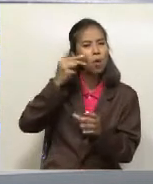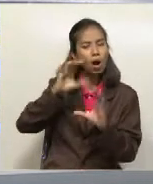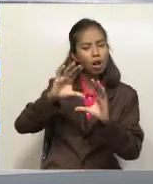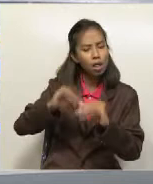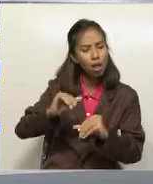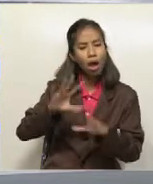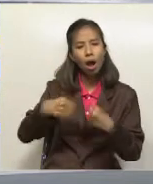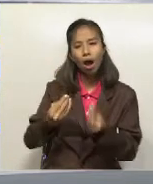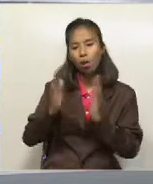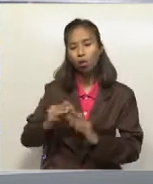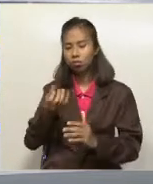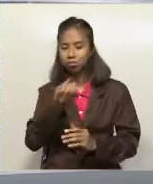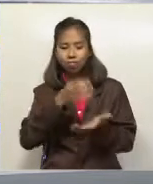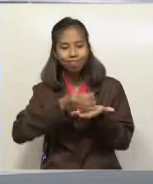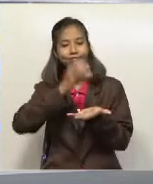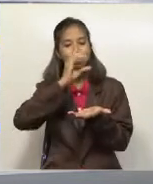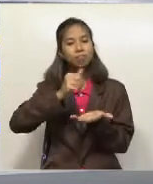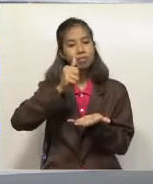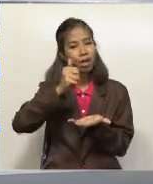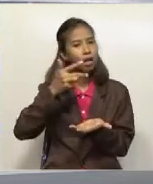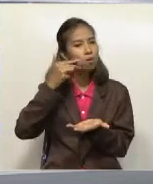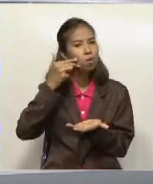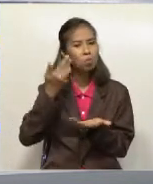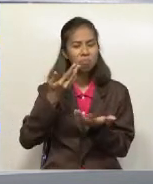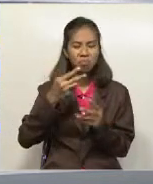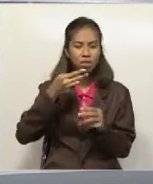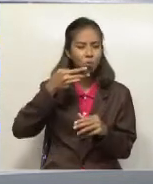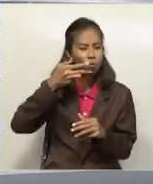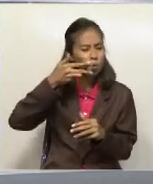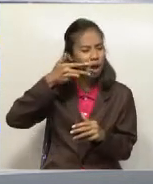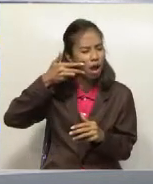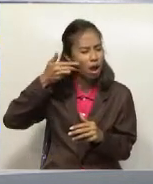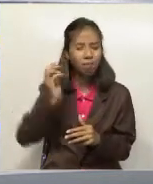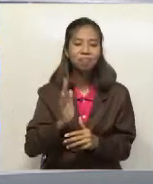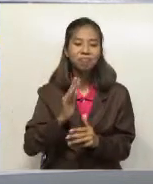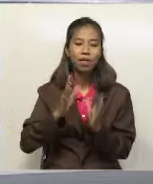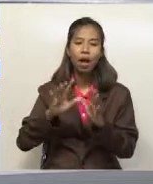านเพื่อให้คนทุกเพศทุกวัยสามารถที่จะดื่มได้ด้วย ขนมก็ลดน้ำตาลลงไปนี่ค่ะเหมาะสำ